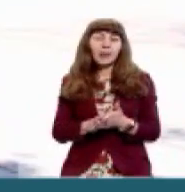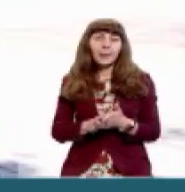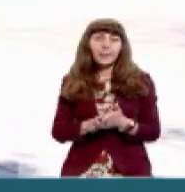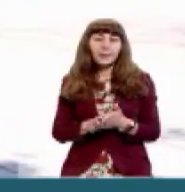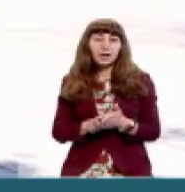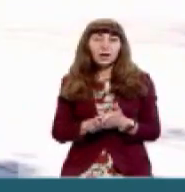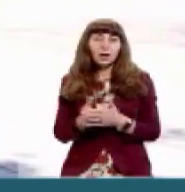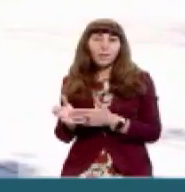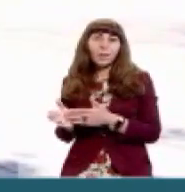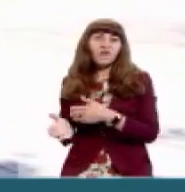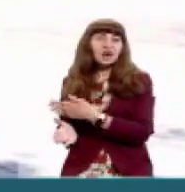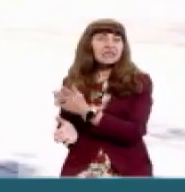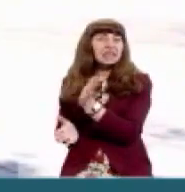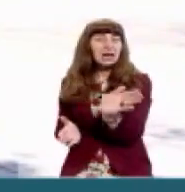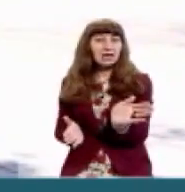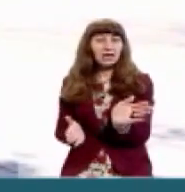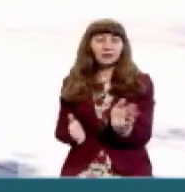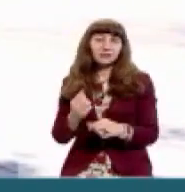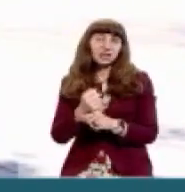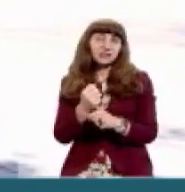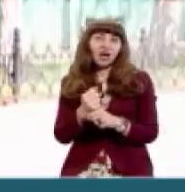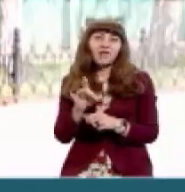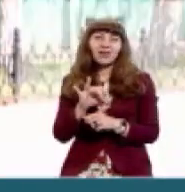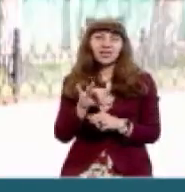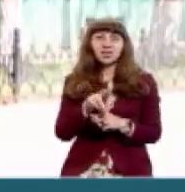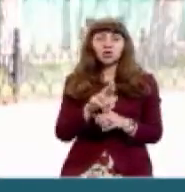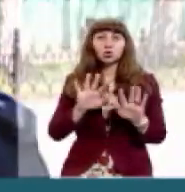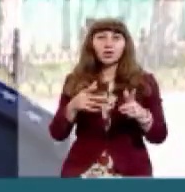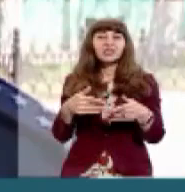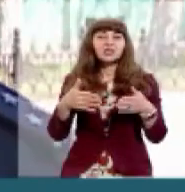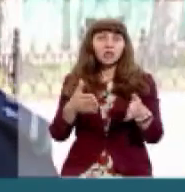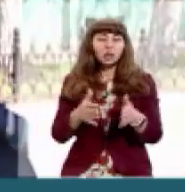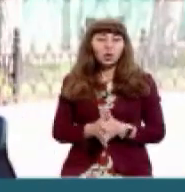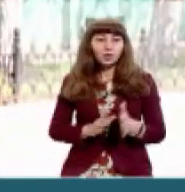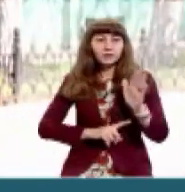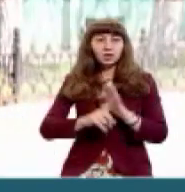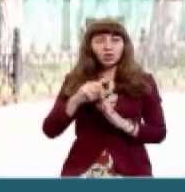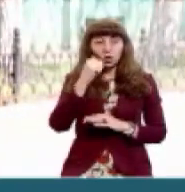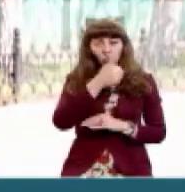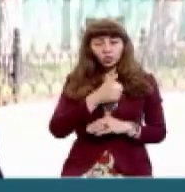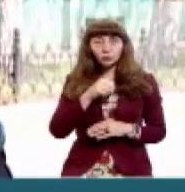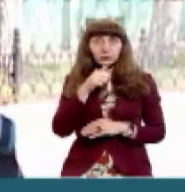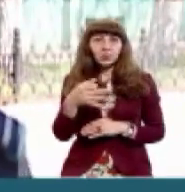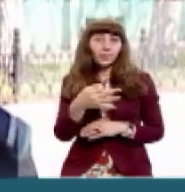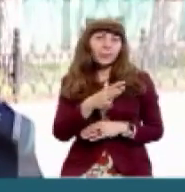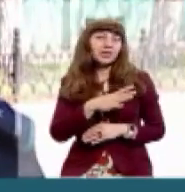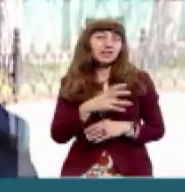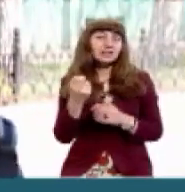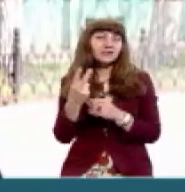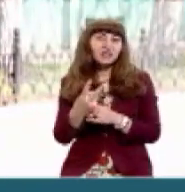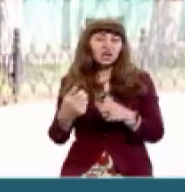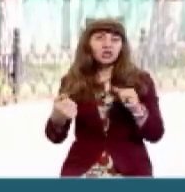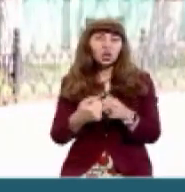Это поворачивать налево, не создавать аварийную ситуацию на дорогах. С начала текущего года на территории области совершено